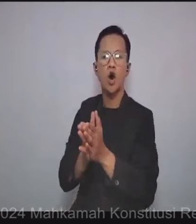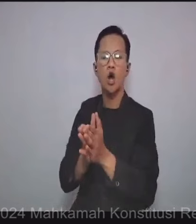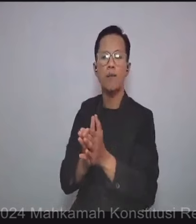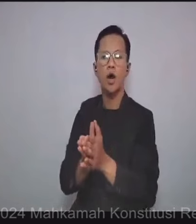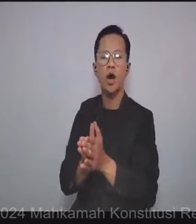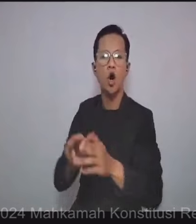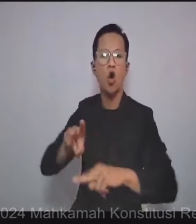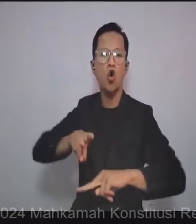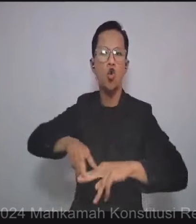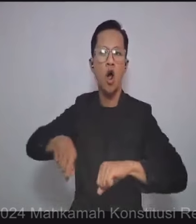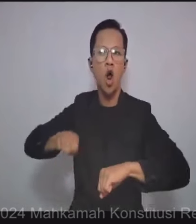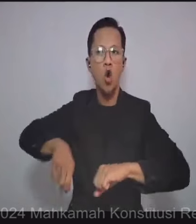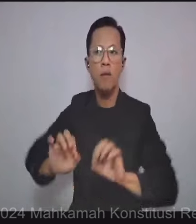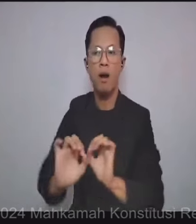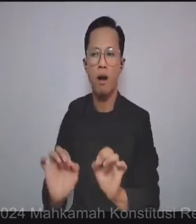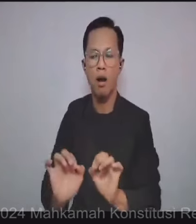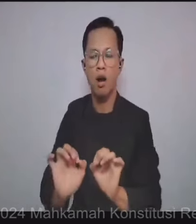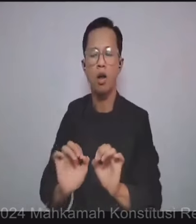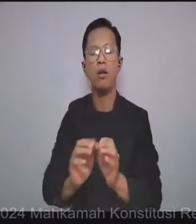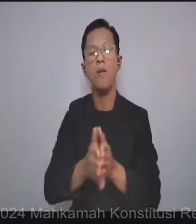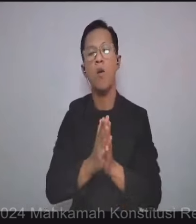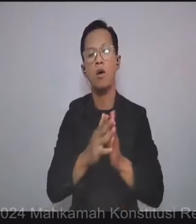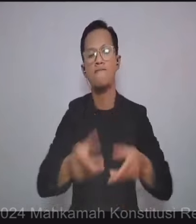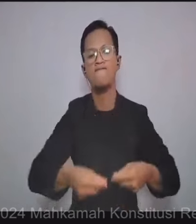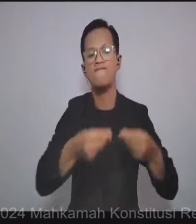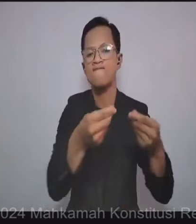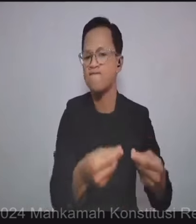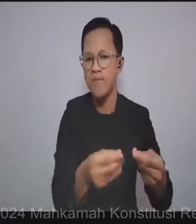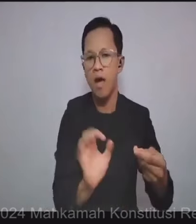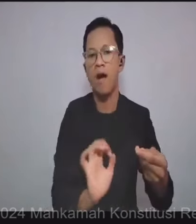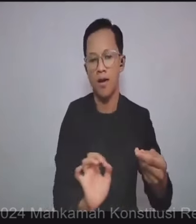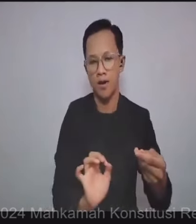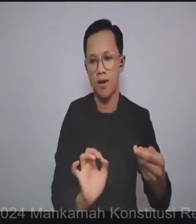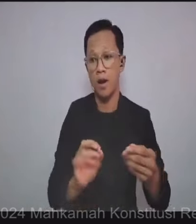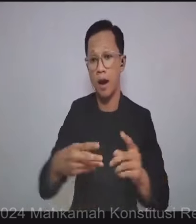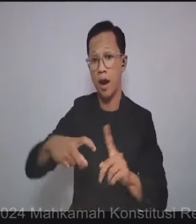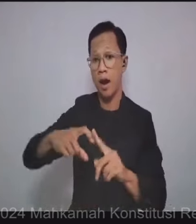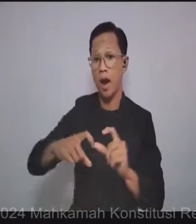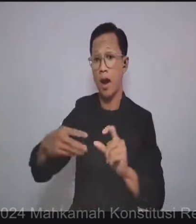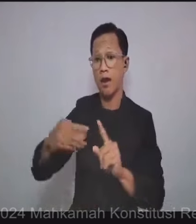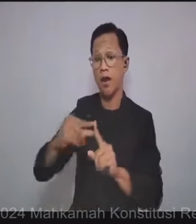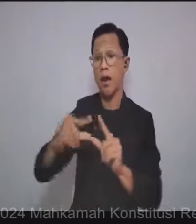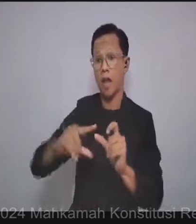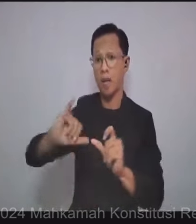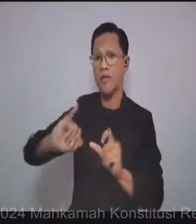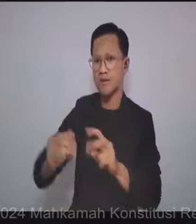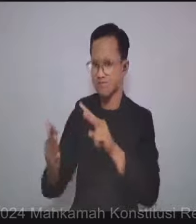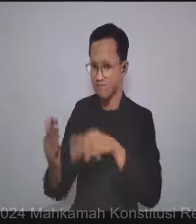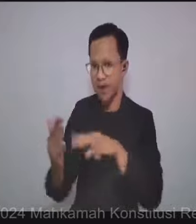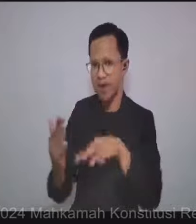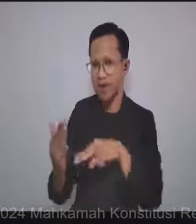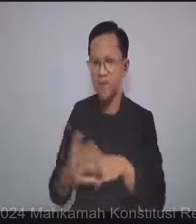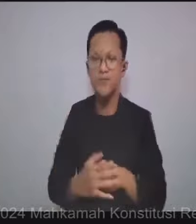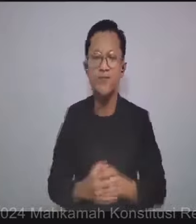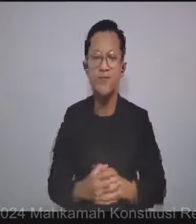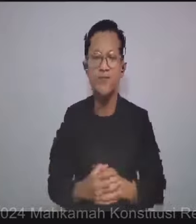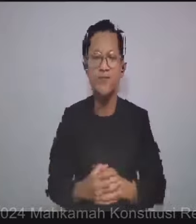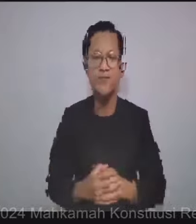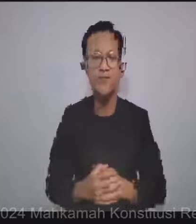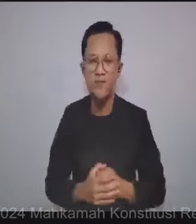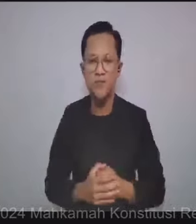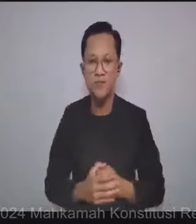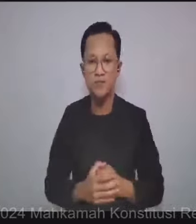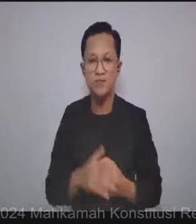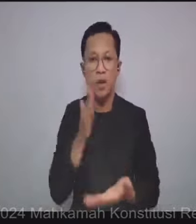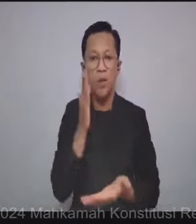mengajukan permohonan aquo Eksepsi tersebut selanjutnya dianggap diucapkan bahwa Berdasarkan Keputusan Komisi